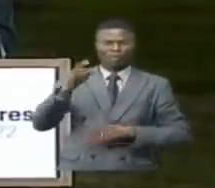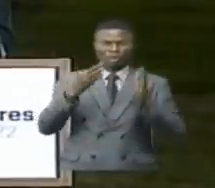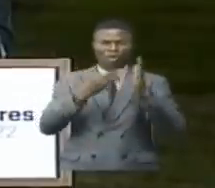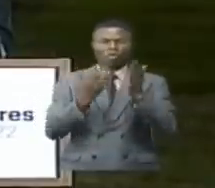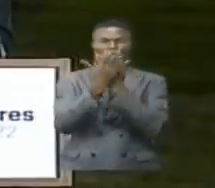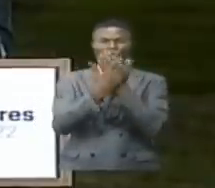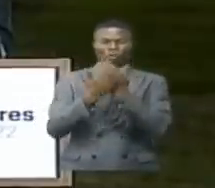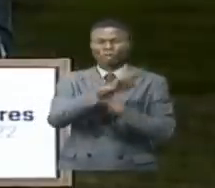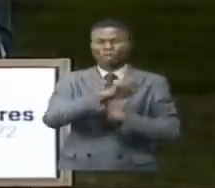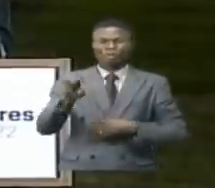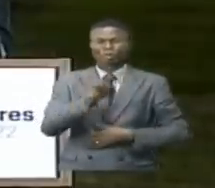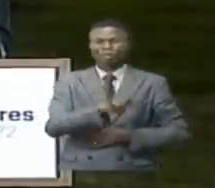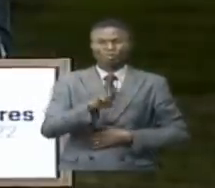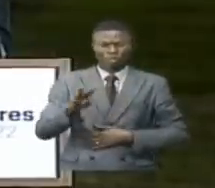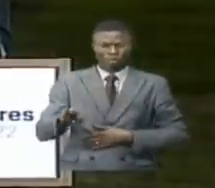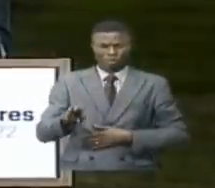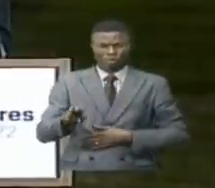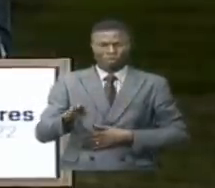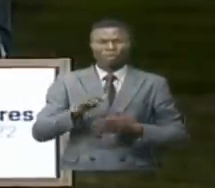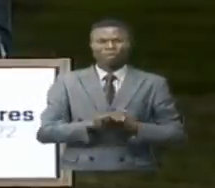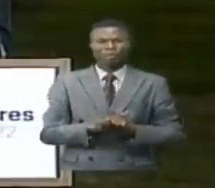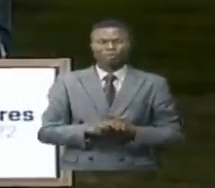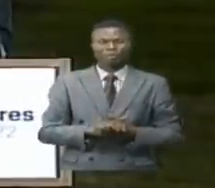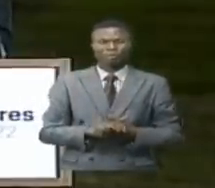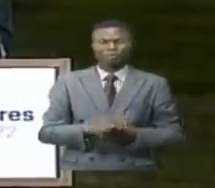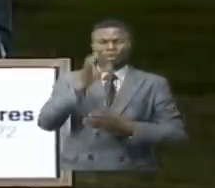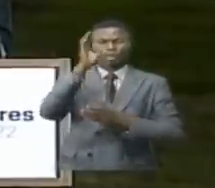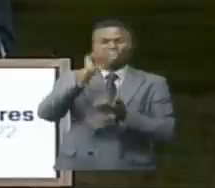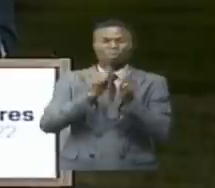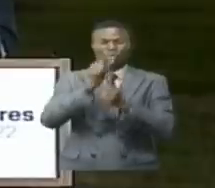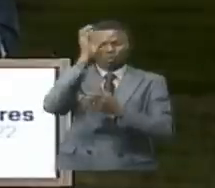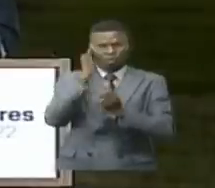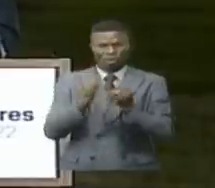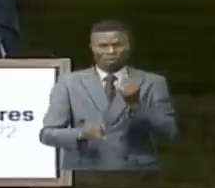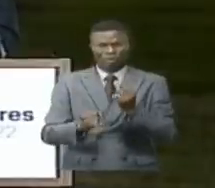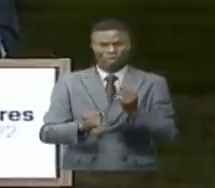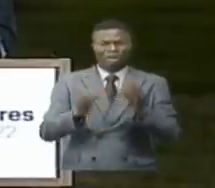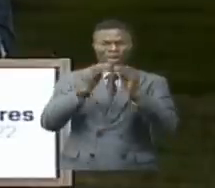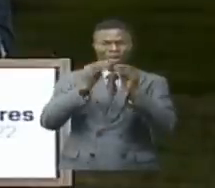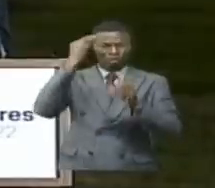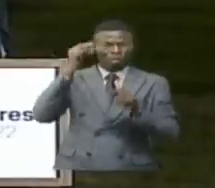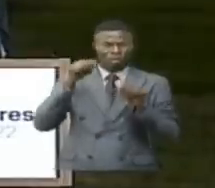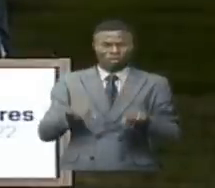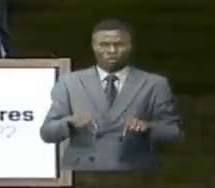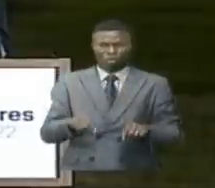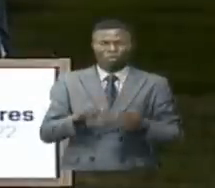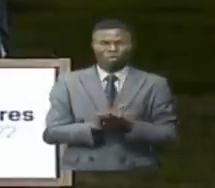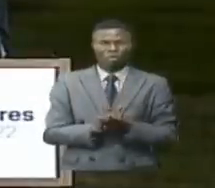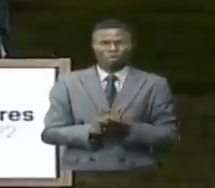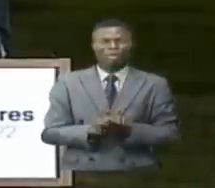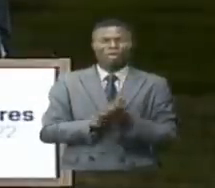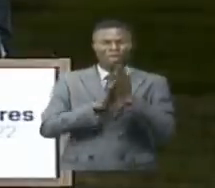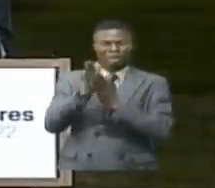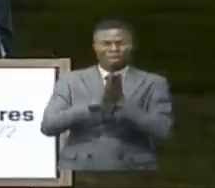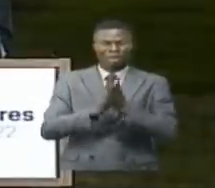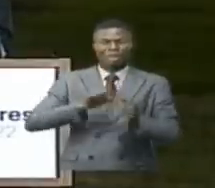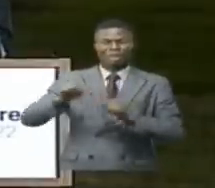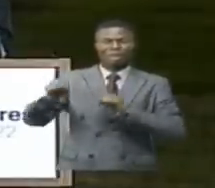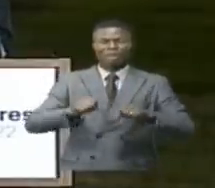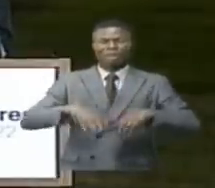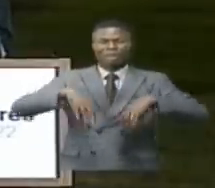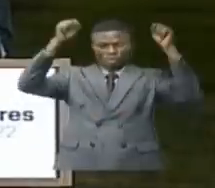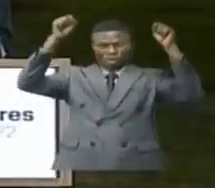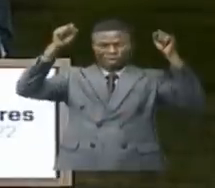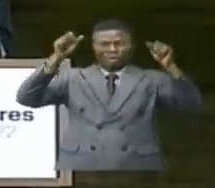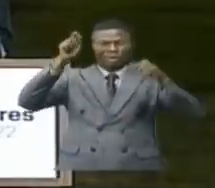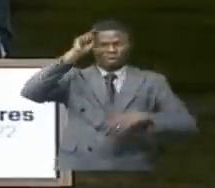juillet 2022. Dernier chapitre du Conseil de ministres de ce jour, relatif à l'examen et à